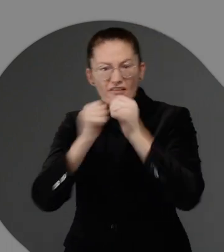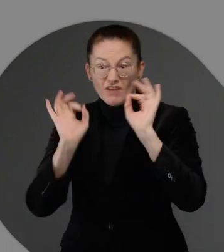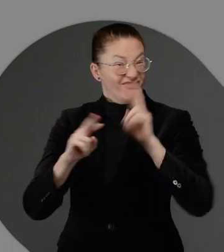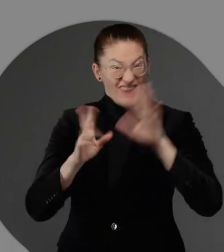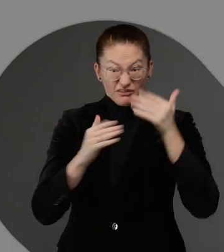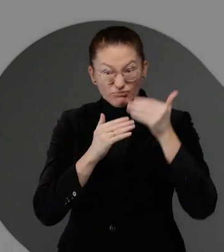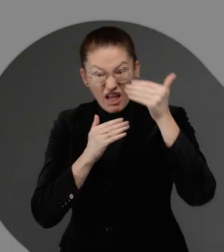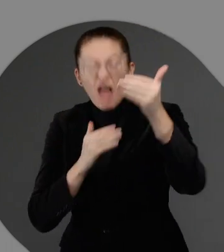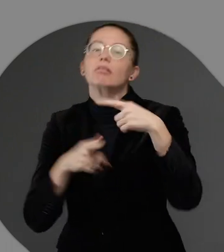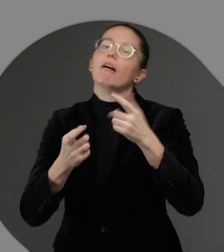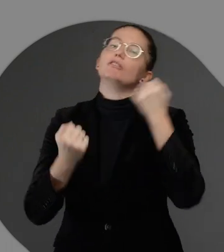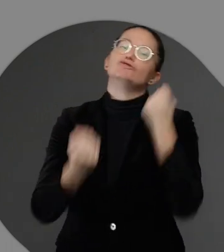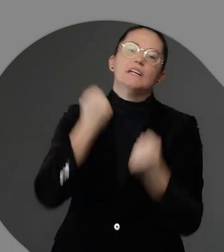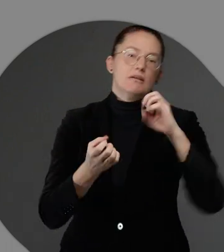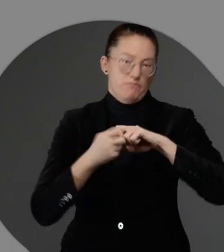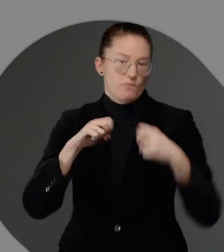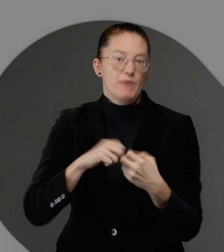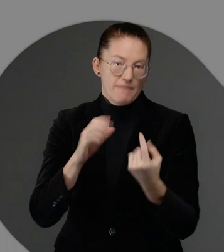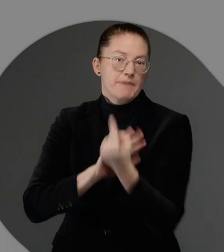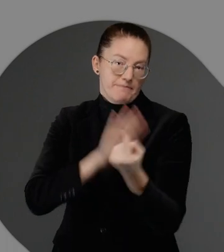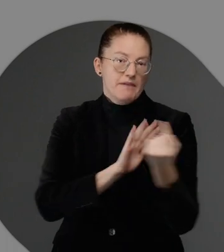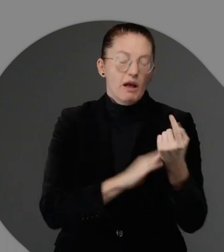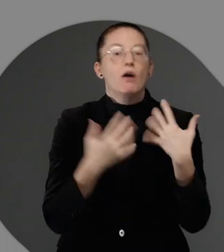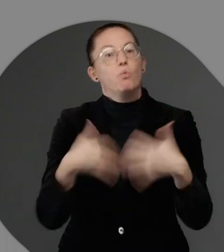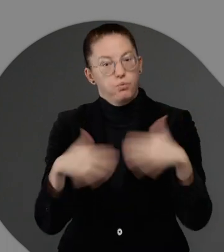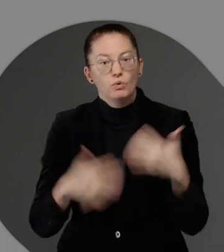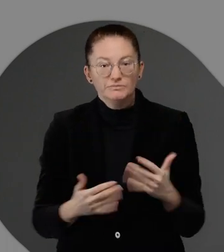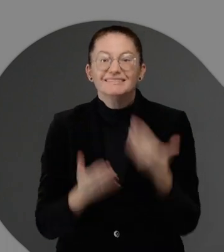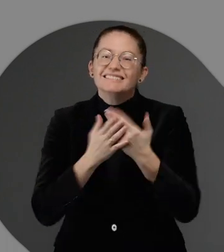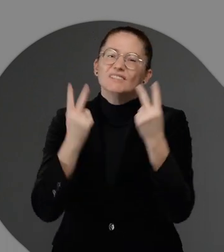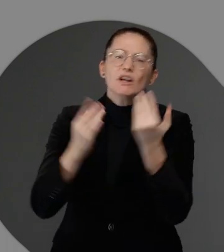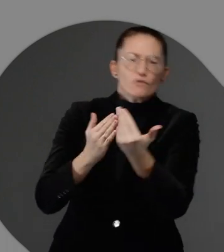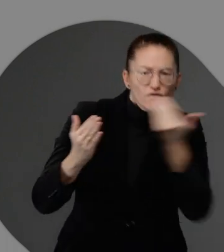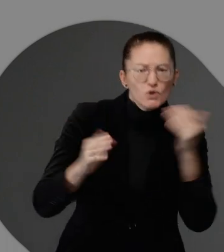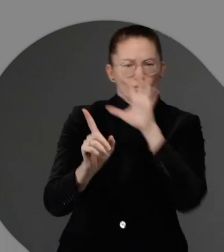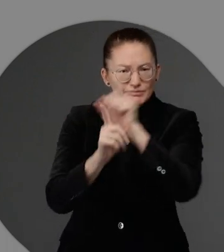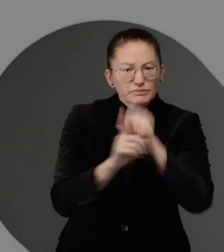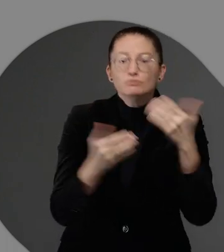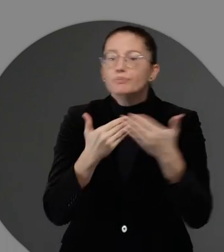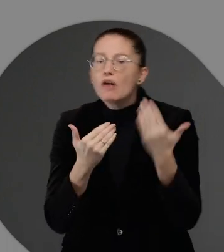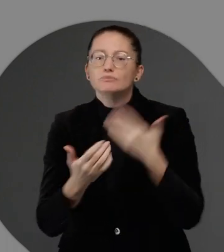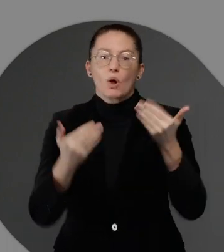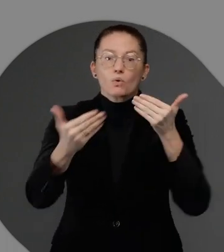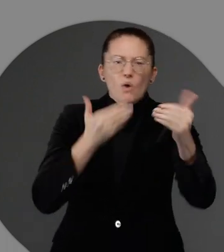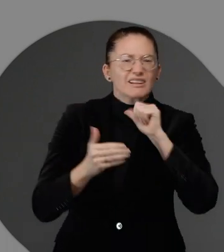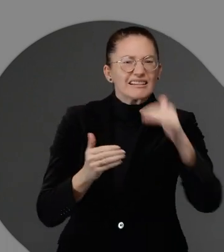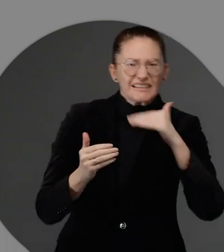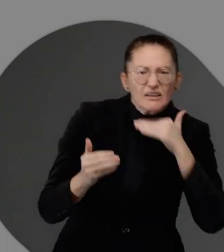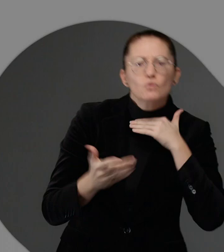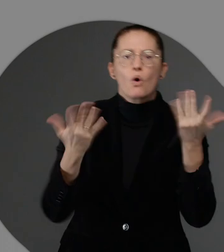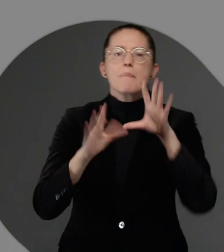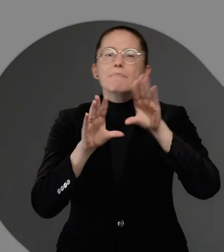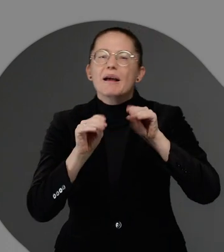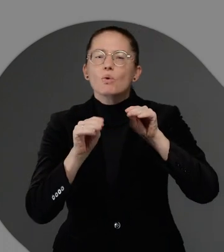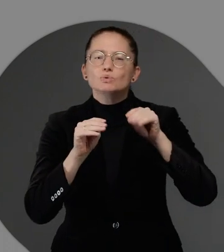möglich. Probleme, die man frühzeitig erkennen und beheben kann, sind zum Beispiel unzureichende Kontraste oder